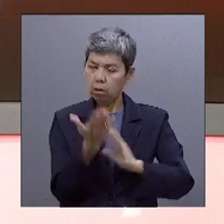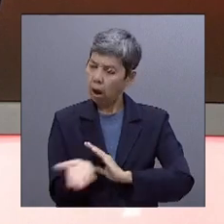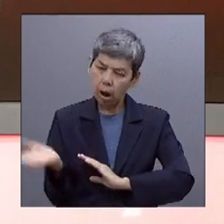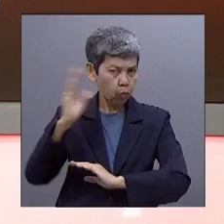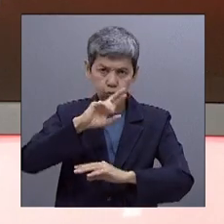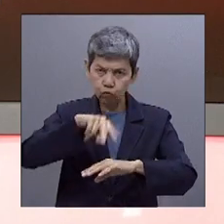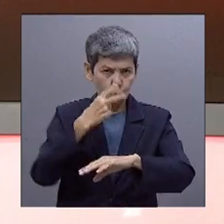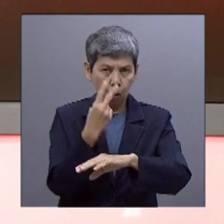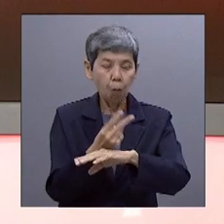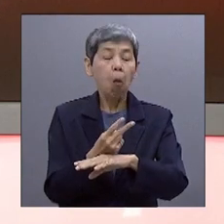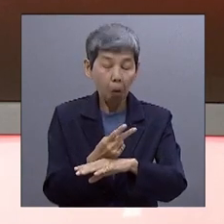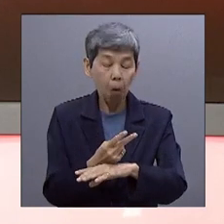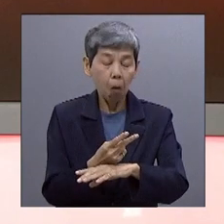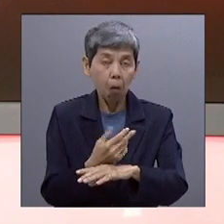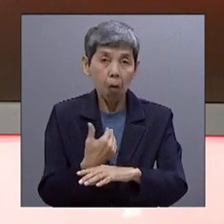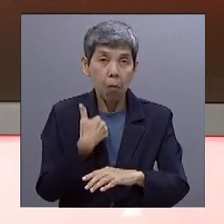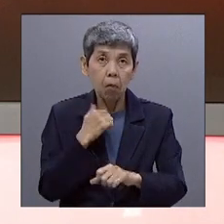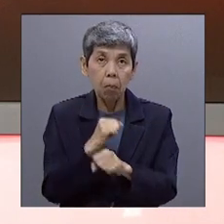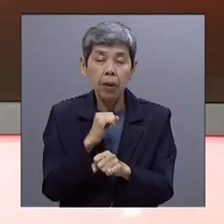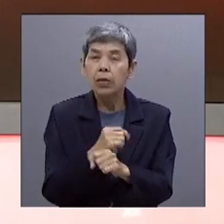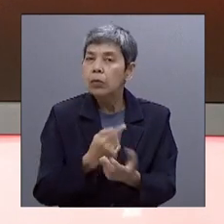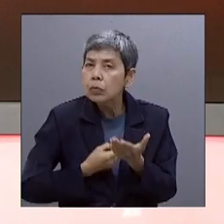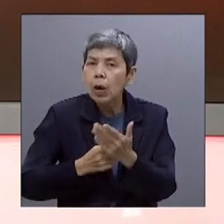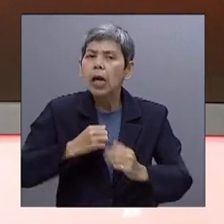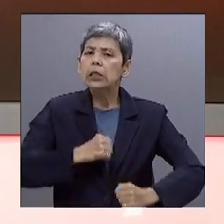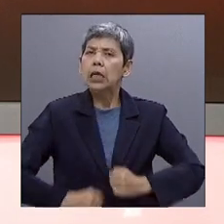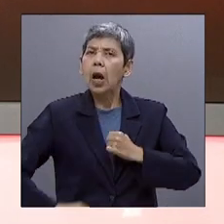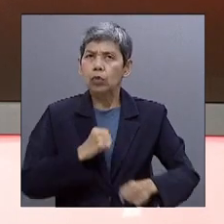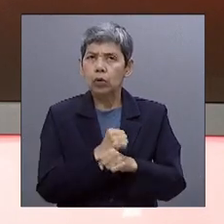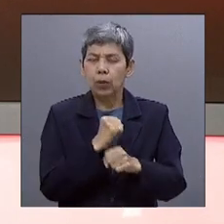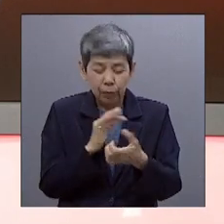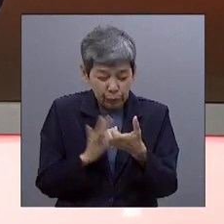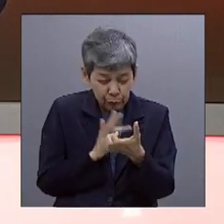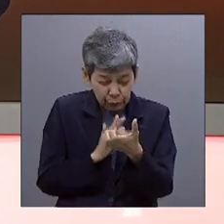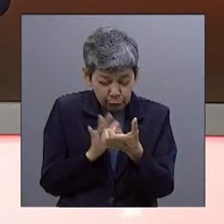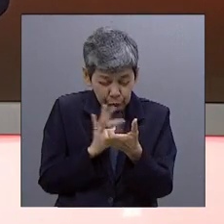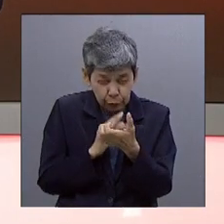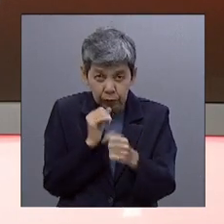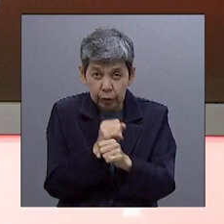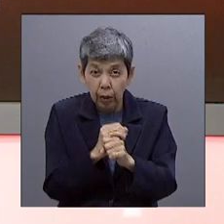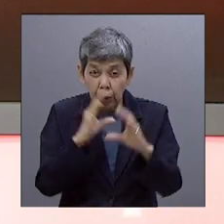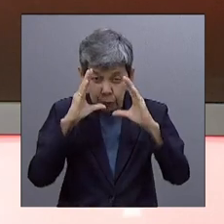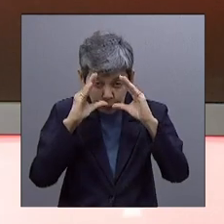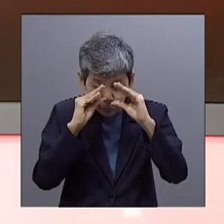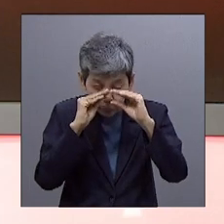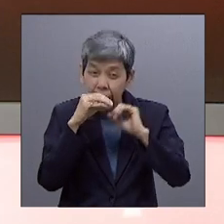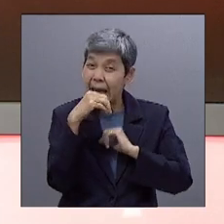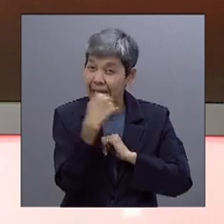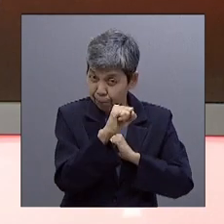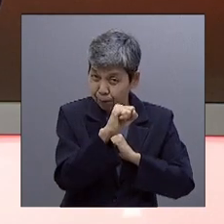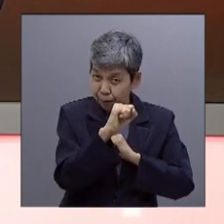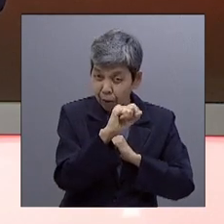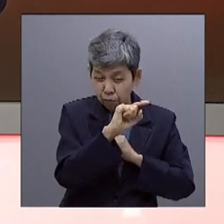เท่านั้นยังไม่พอนะคะยังมีการเสนอให้เยาวชนห้ามใช้โทรศัพท์มือถือตั้งแต่เวลา